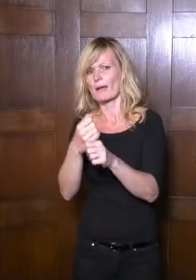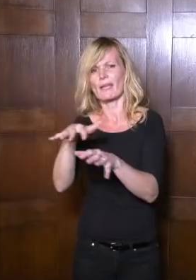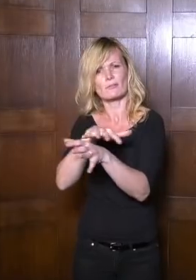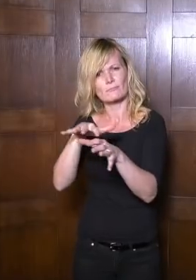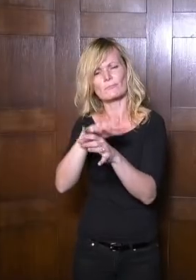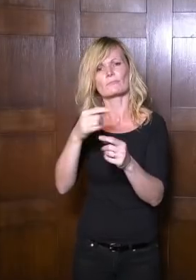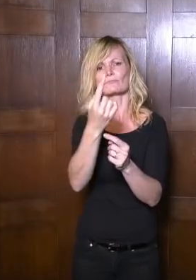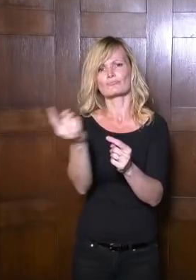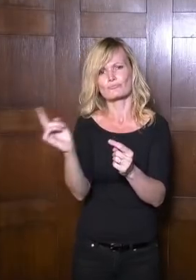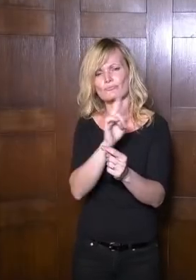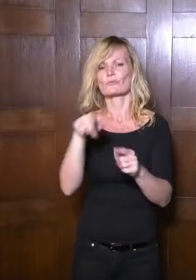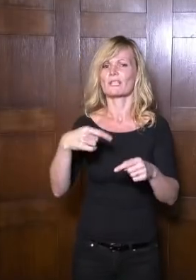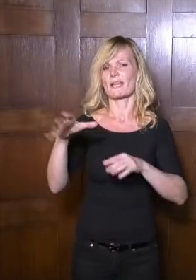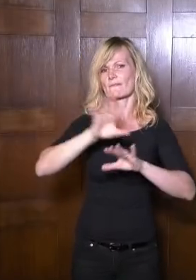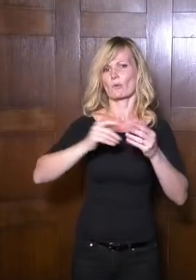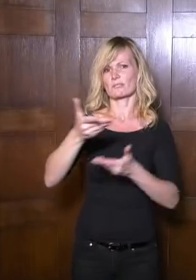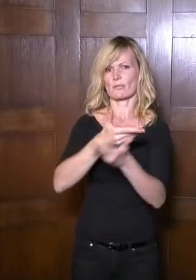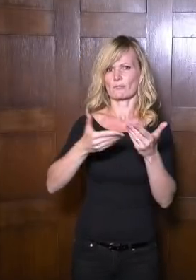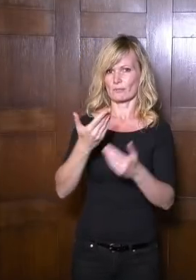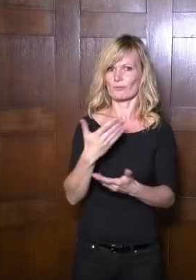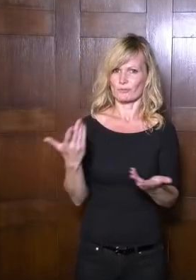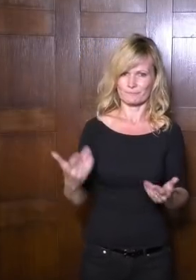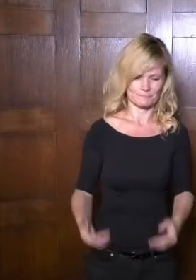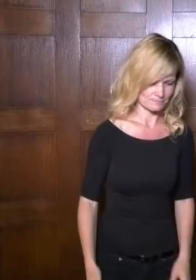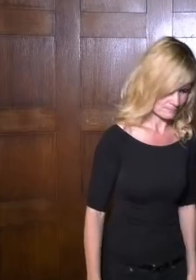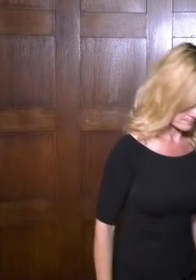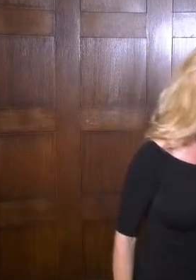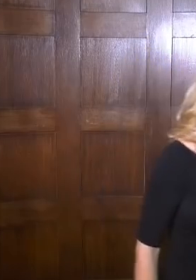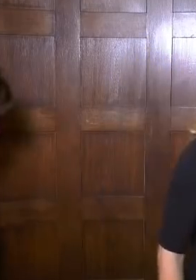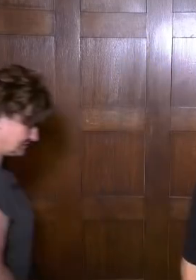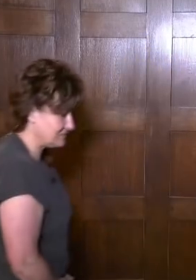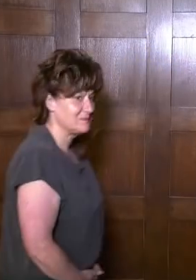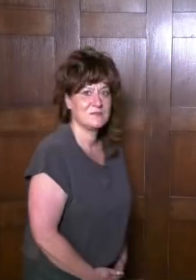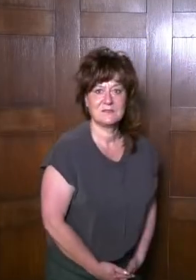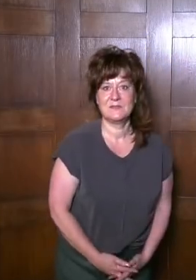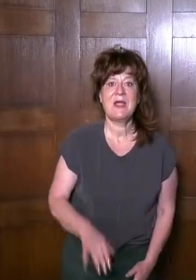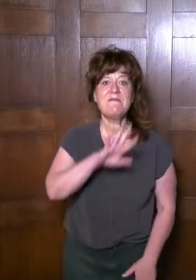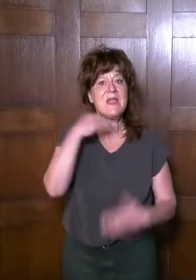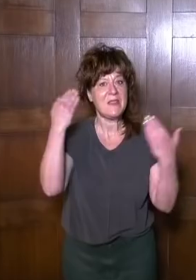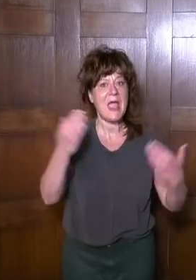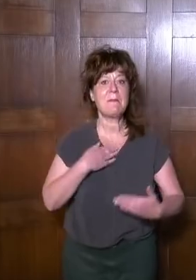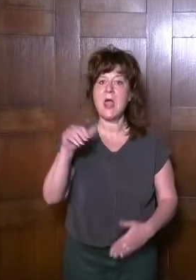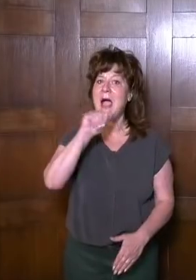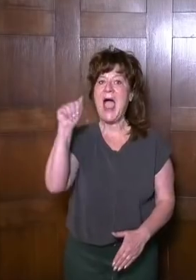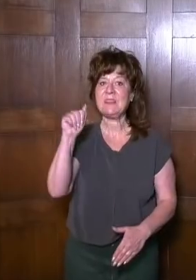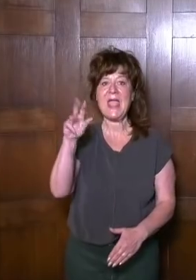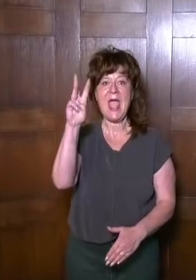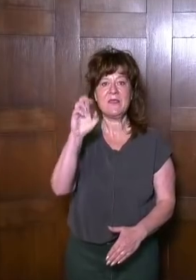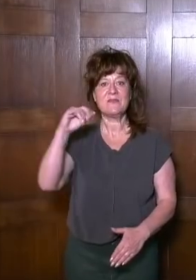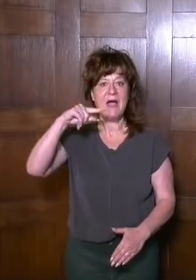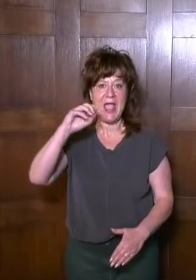dann gehen wir in den Erfahrungsaustausch. Herr Weigel, wollen Sie bitte anfangen? Ja, vielen Dank, Herr Richter. Mein Name ist Andreas Weigel. Ich bin